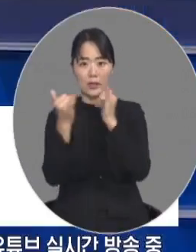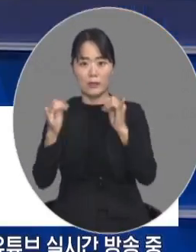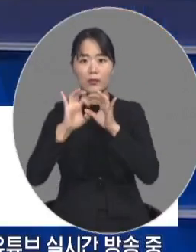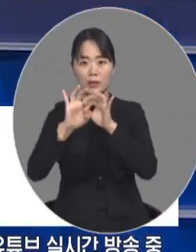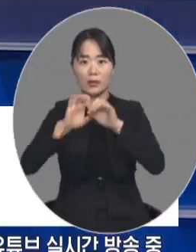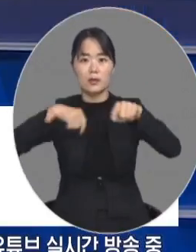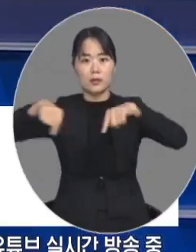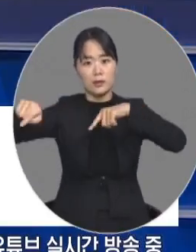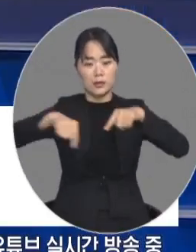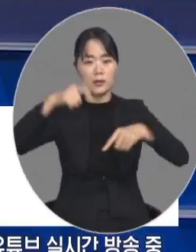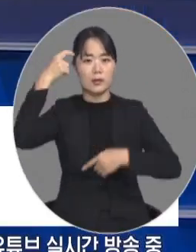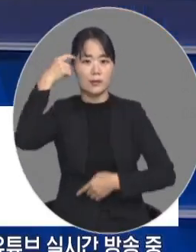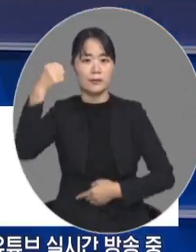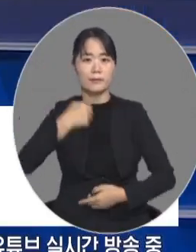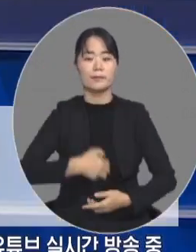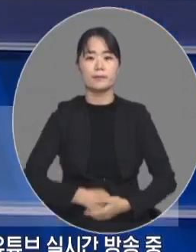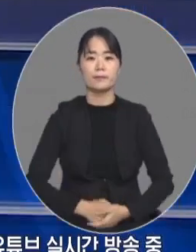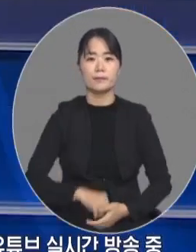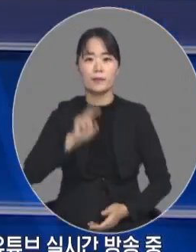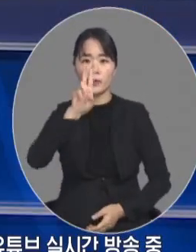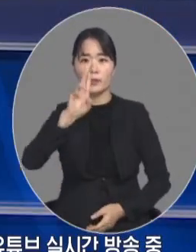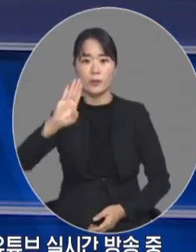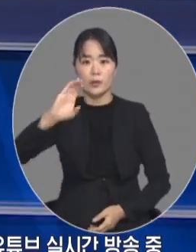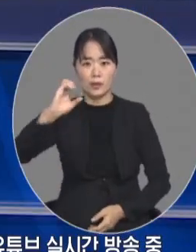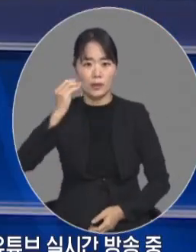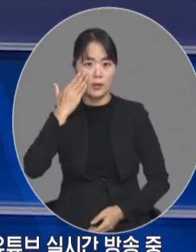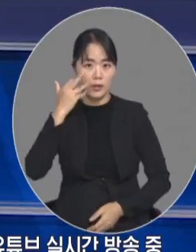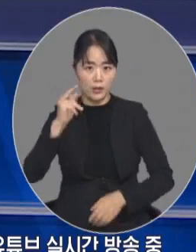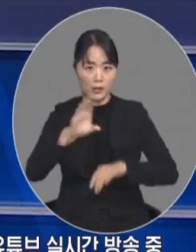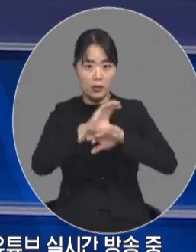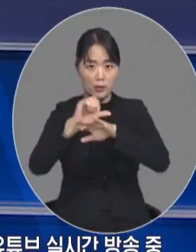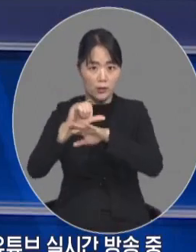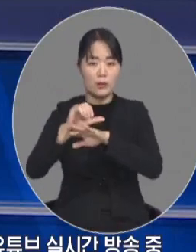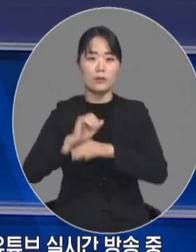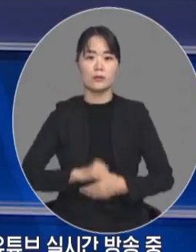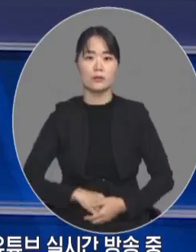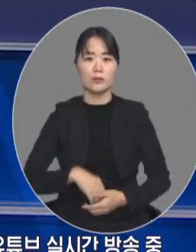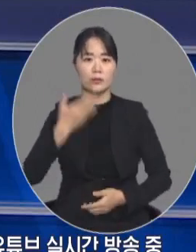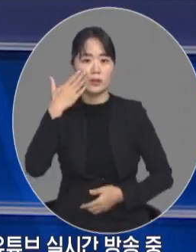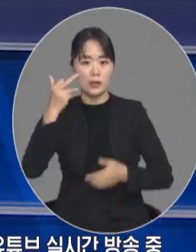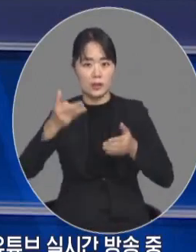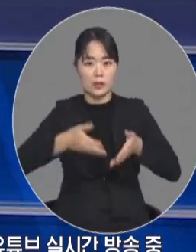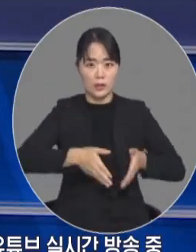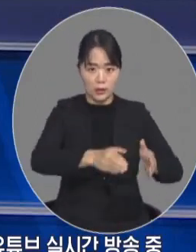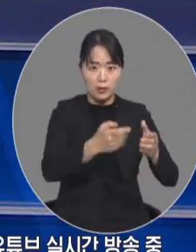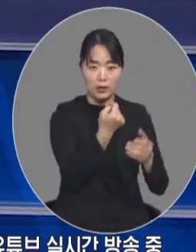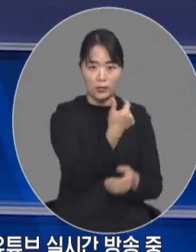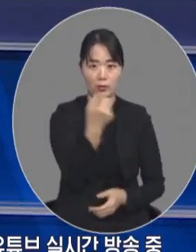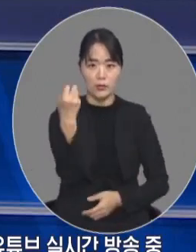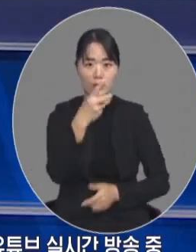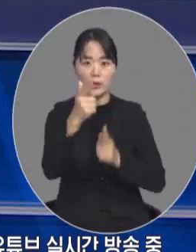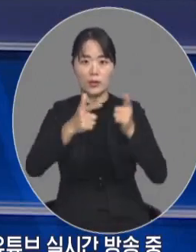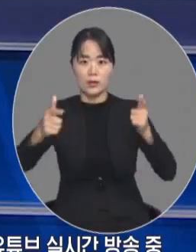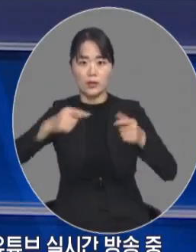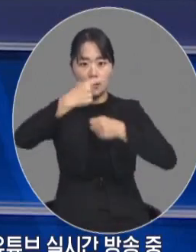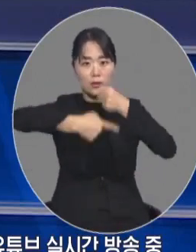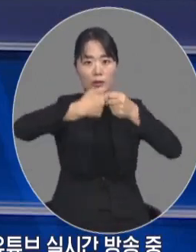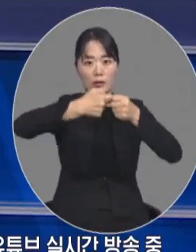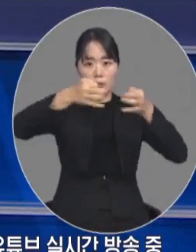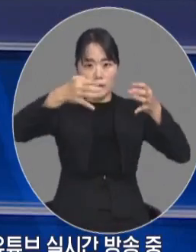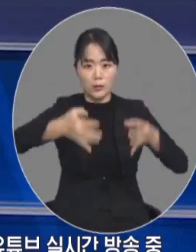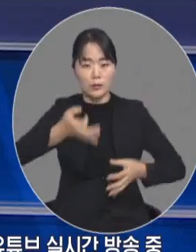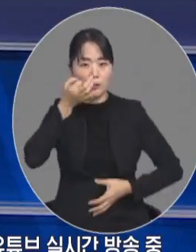보입니다. 그래서 UBC 울산 방송은 울산의 저출생 고령화 문제 연중 기획으로 확대해서 다루기로 했습니다.